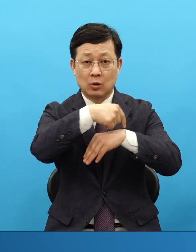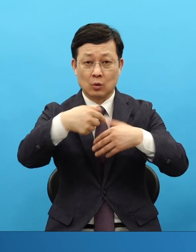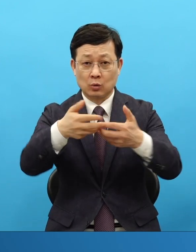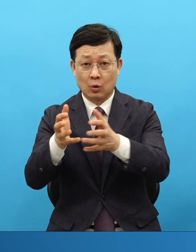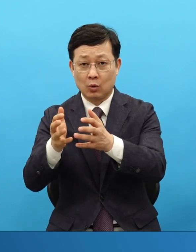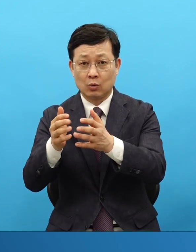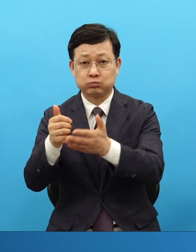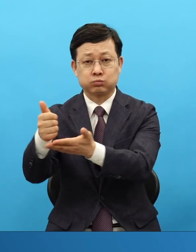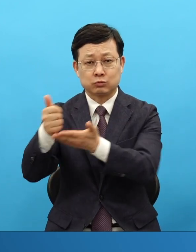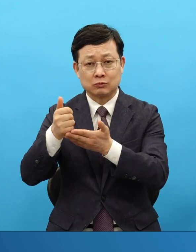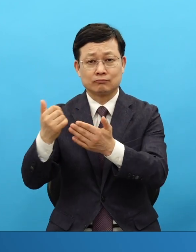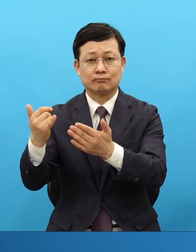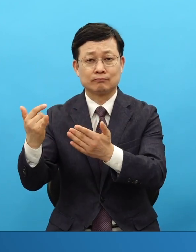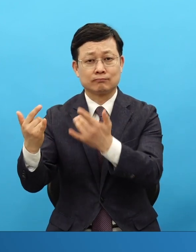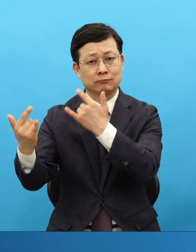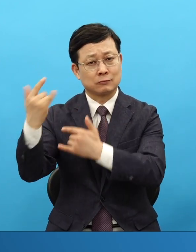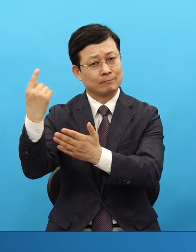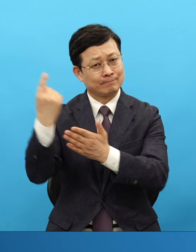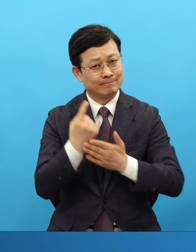our country. 그래서 아마